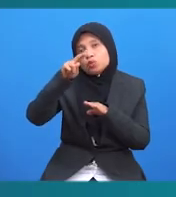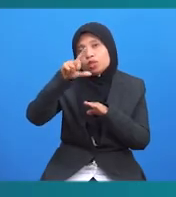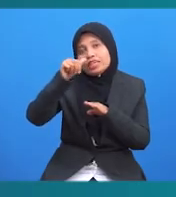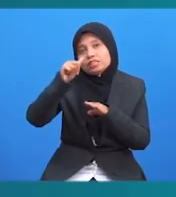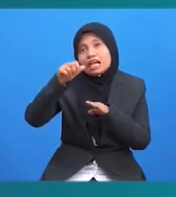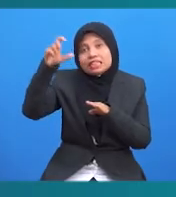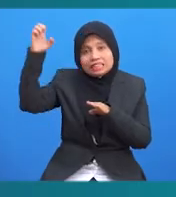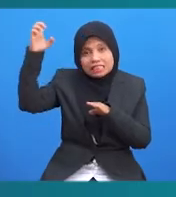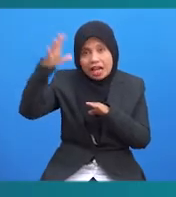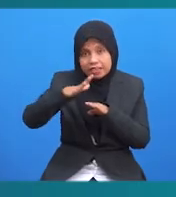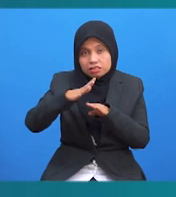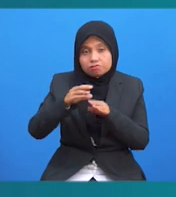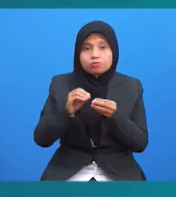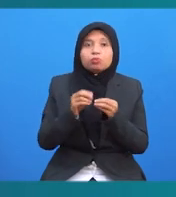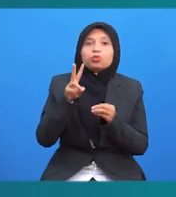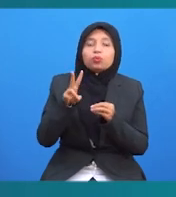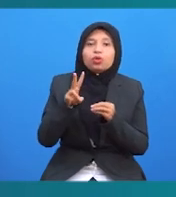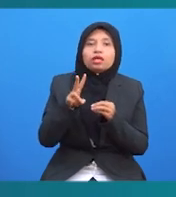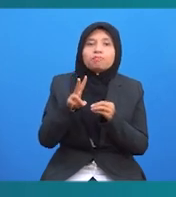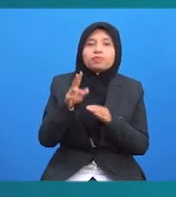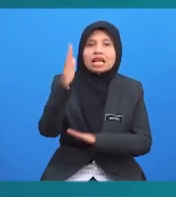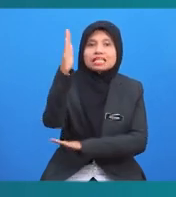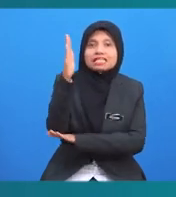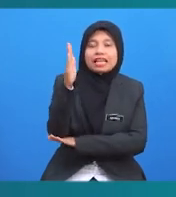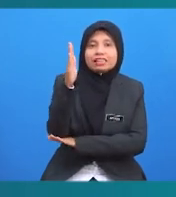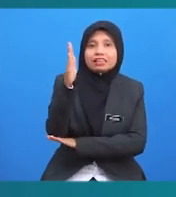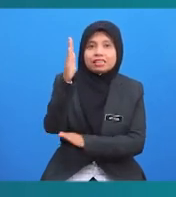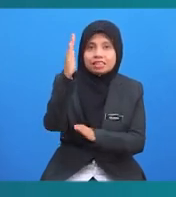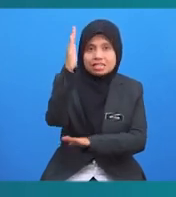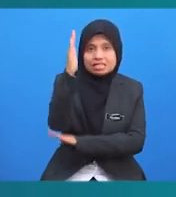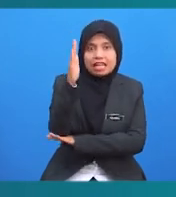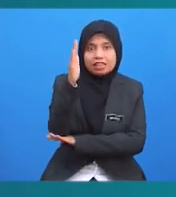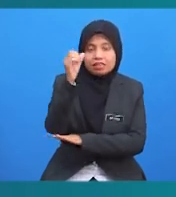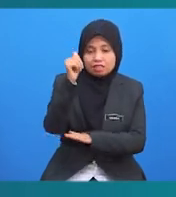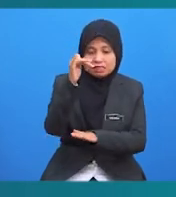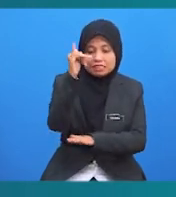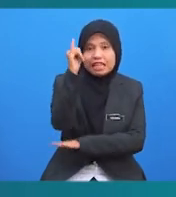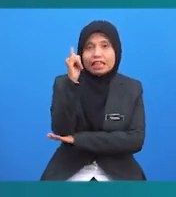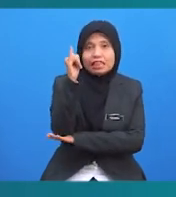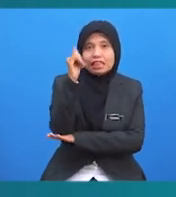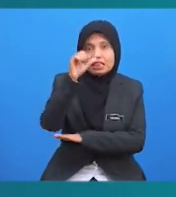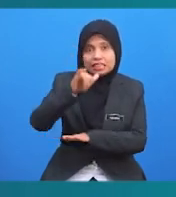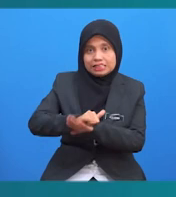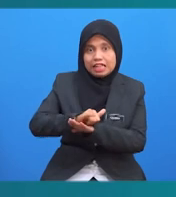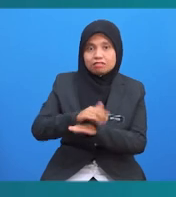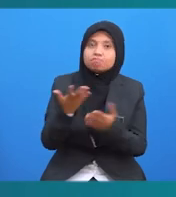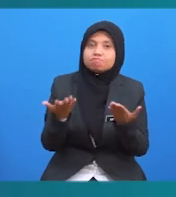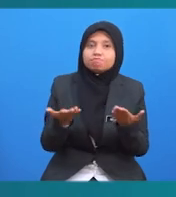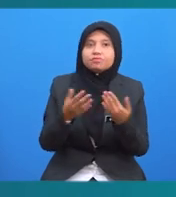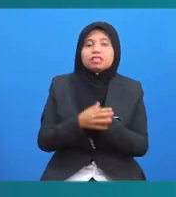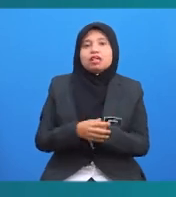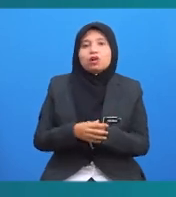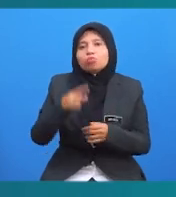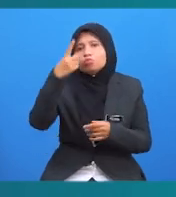pemegang atau stand. Tak kiralah apa panggilan kita, ia mempunyai fungsi yang sama,